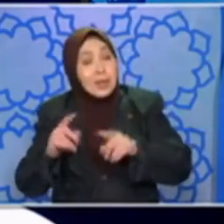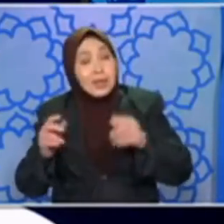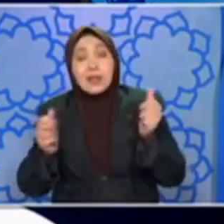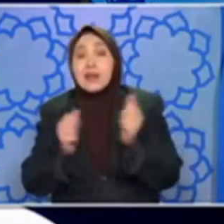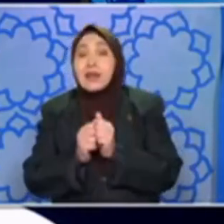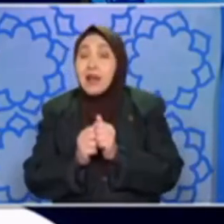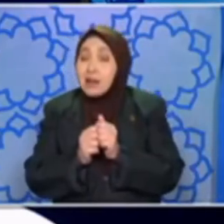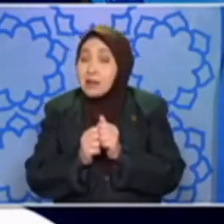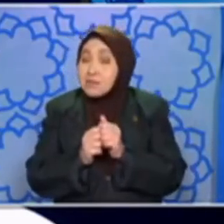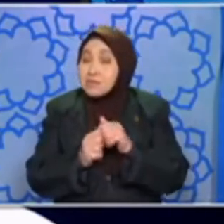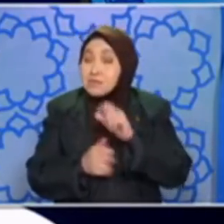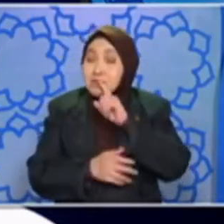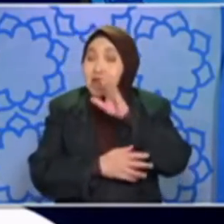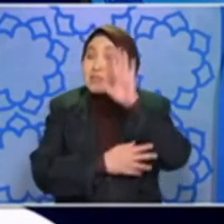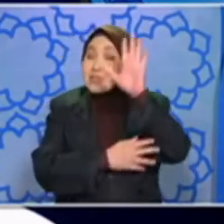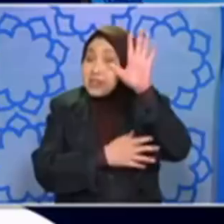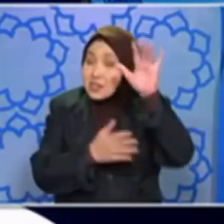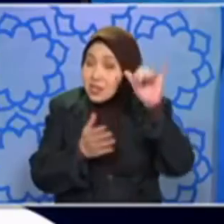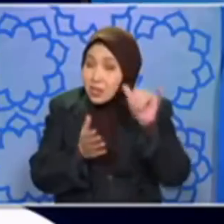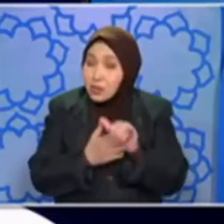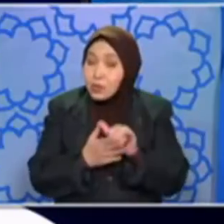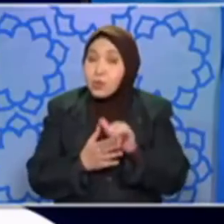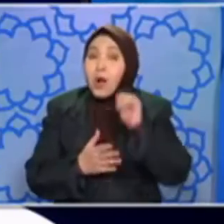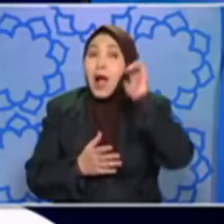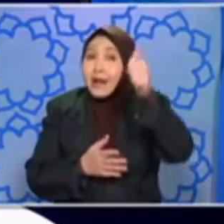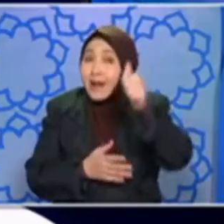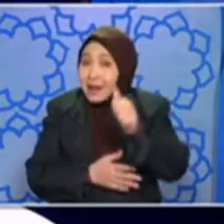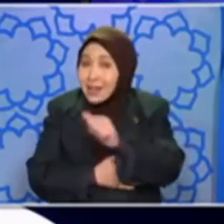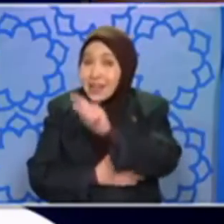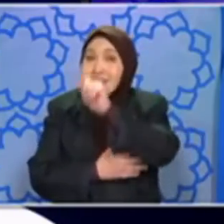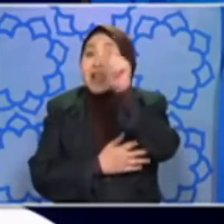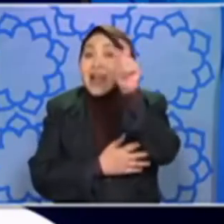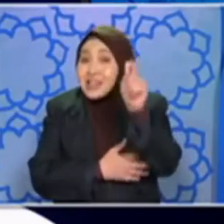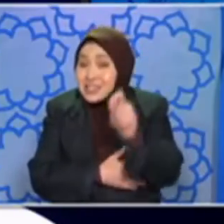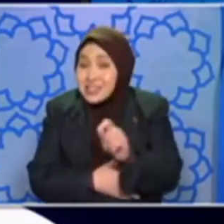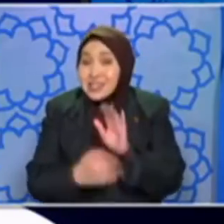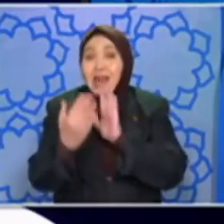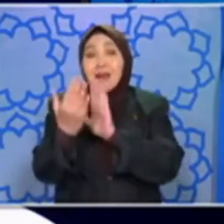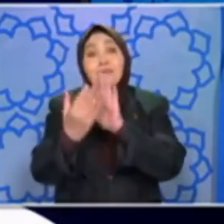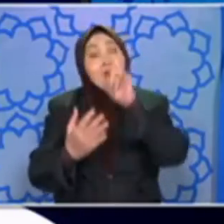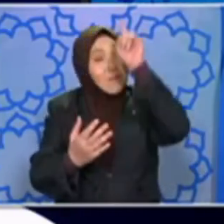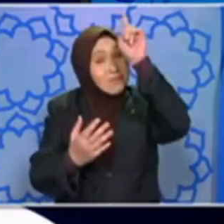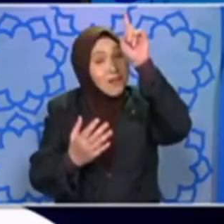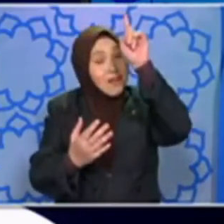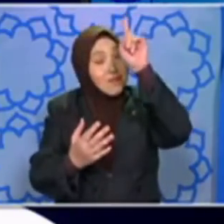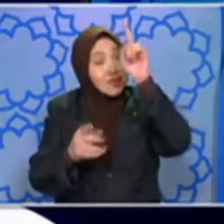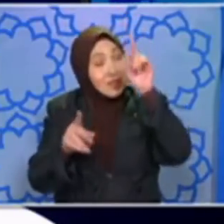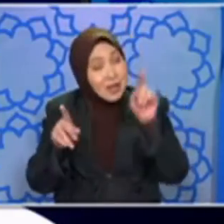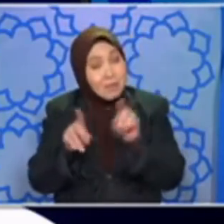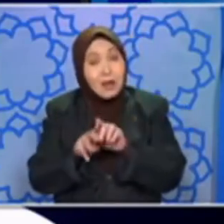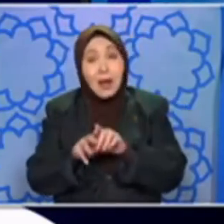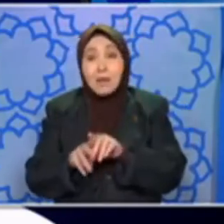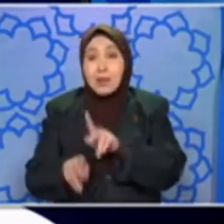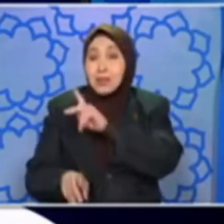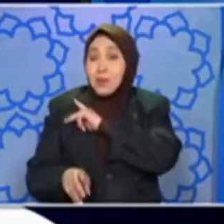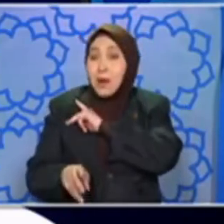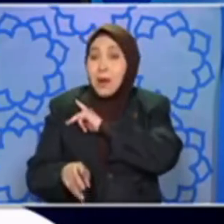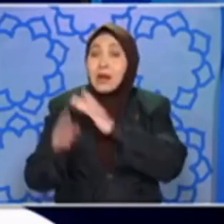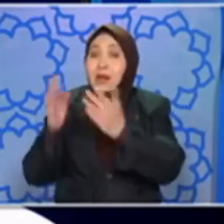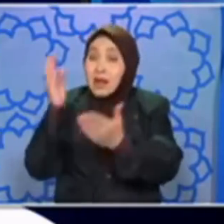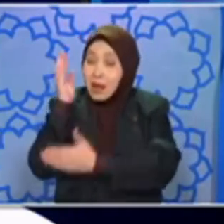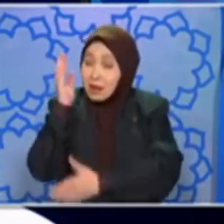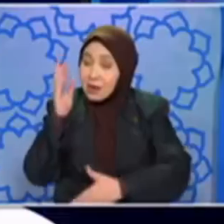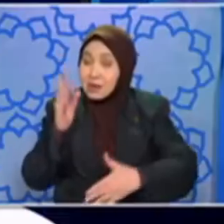kata janji itu akan ditanya di hadapan Allah Subhanahu Wa Taala. Sama kalau katakan memimpin sebuah negeri ataupun sebuah